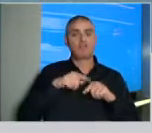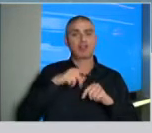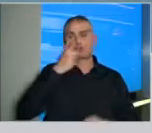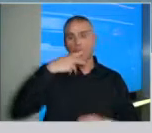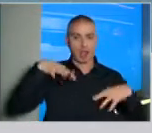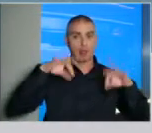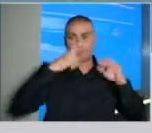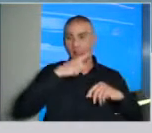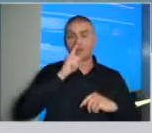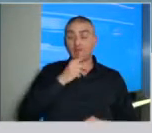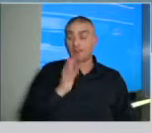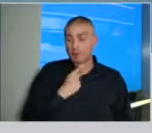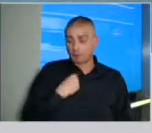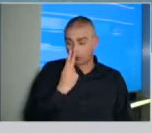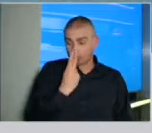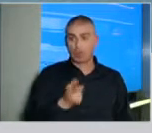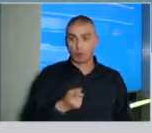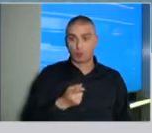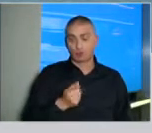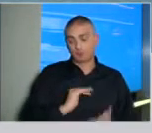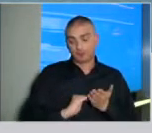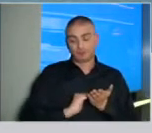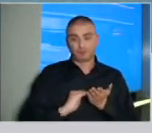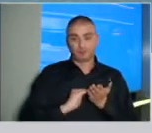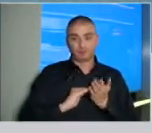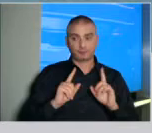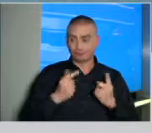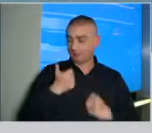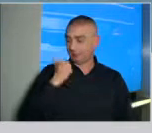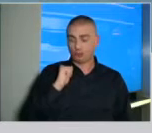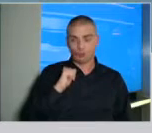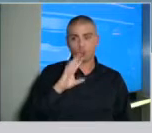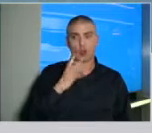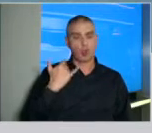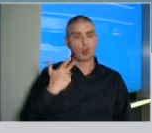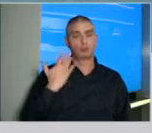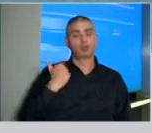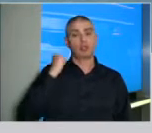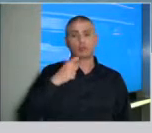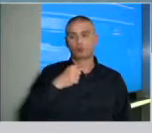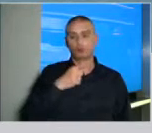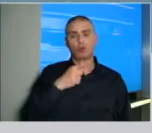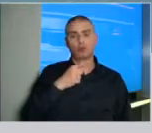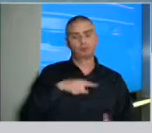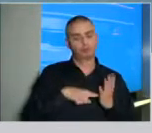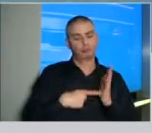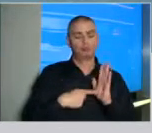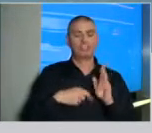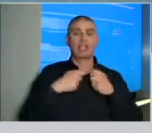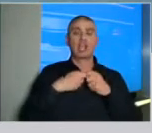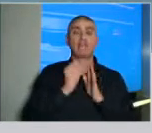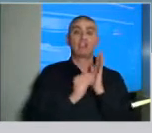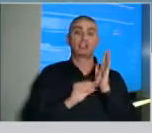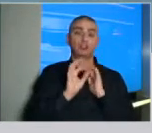מינכן, ומהדברים שראינו לפחות באירוע אתמול, באירוע אמש, שבו הוא מציג את חברי הרשימה